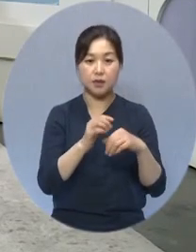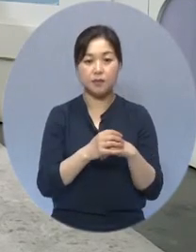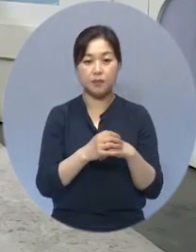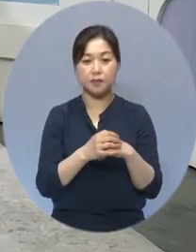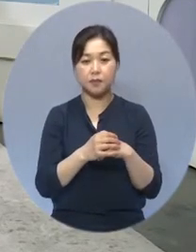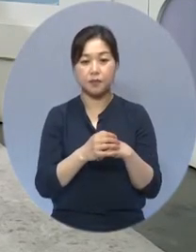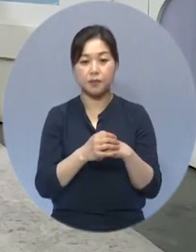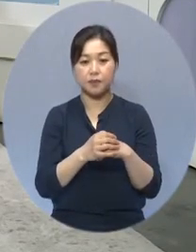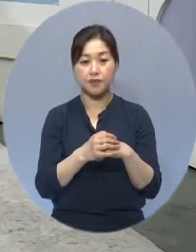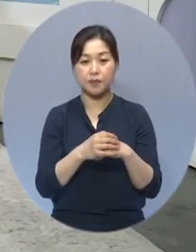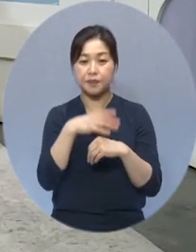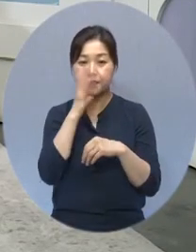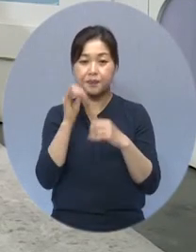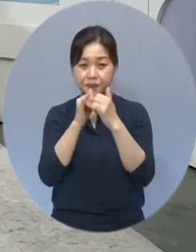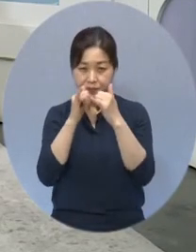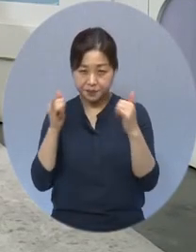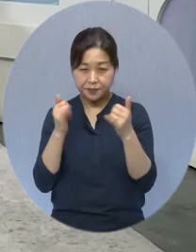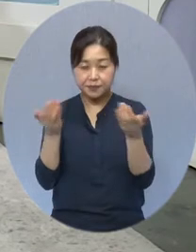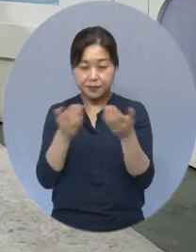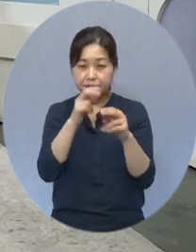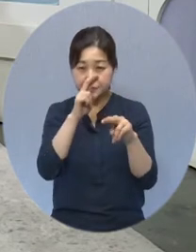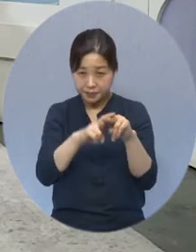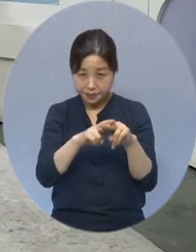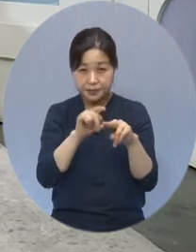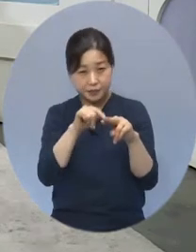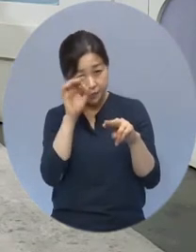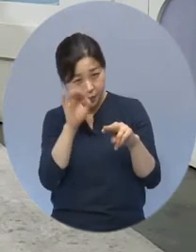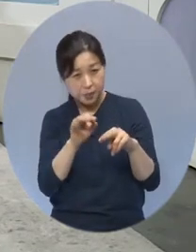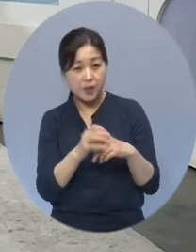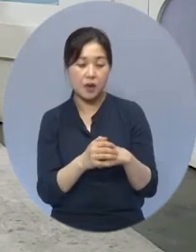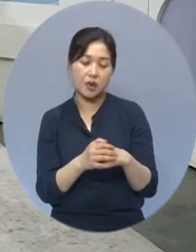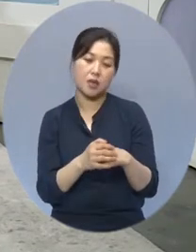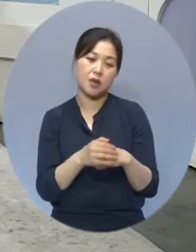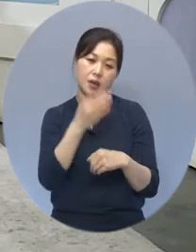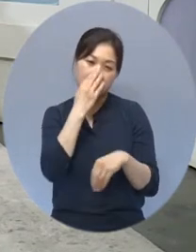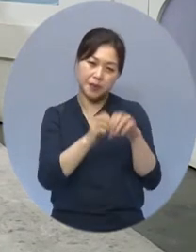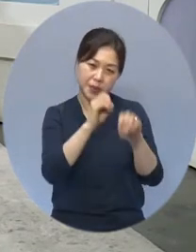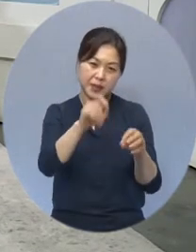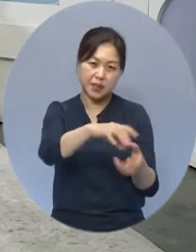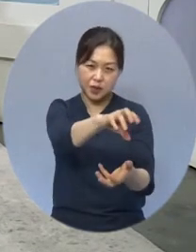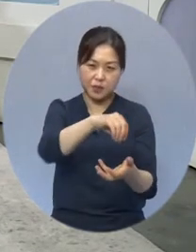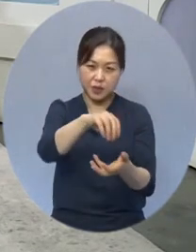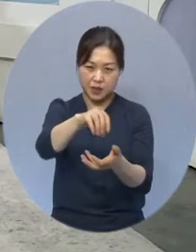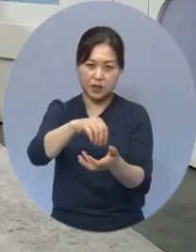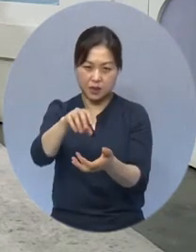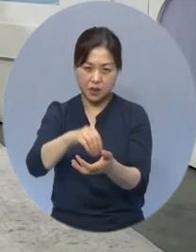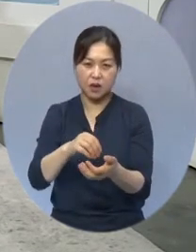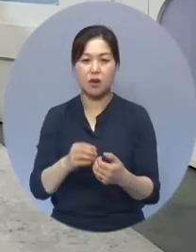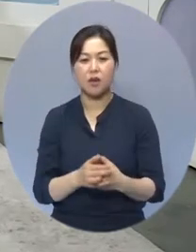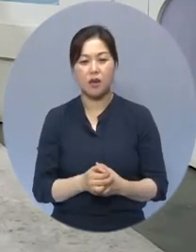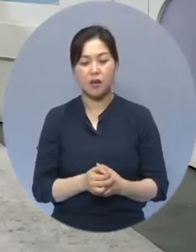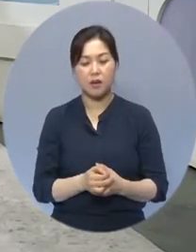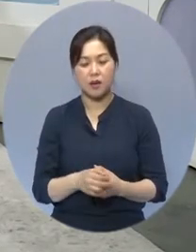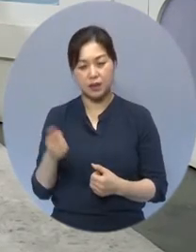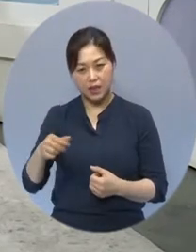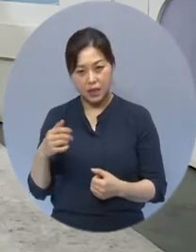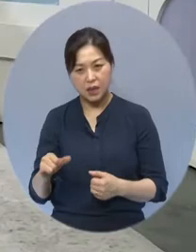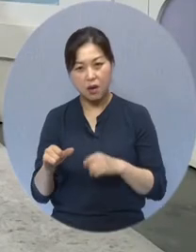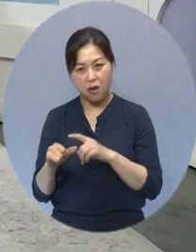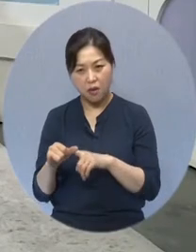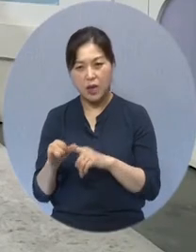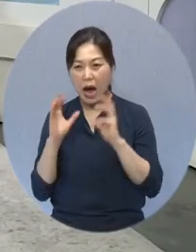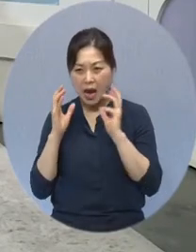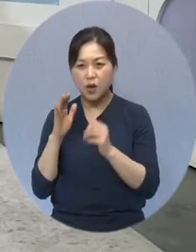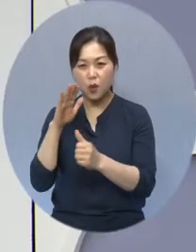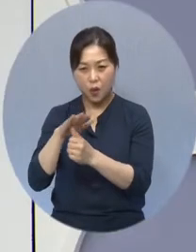일자리를 드리는 게 보면 뭐 이렇게 휴지를 줍는 거 그렇죠. 뭐 잡다한 아이들의 안전에 관한